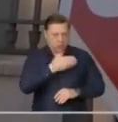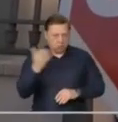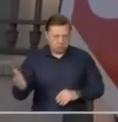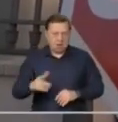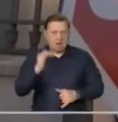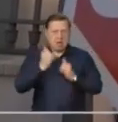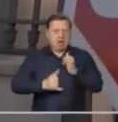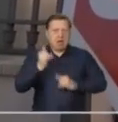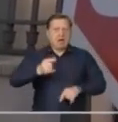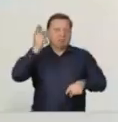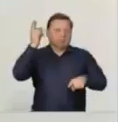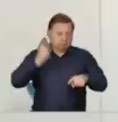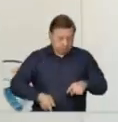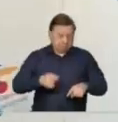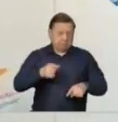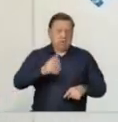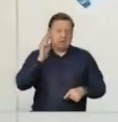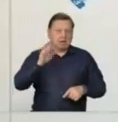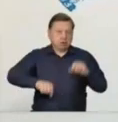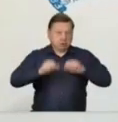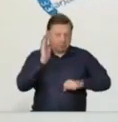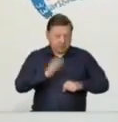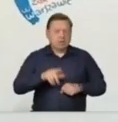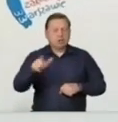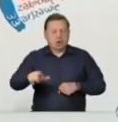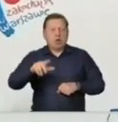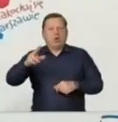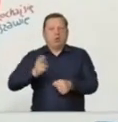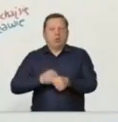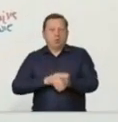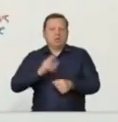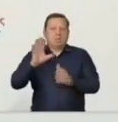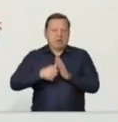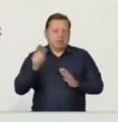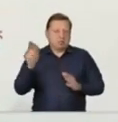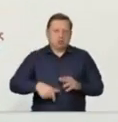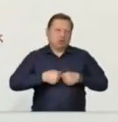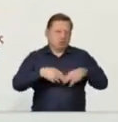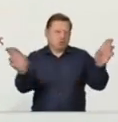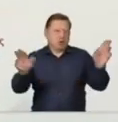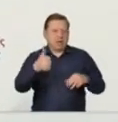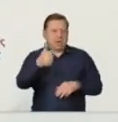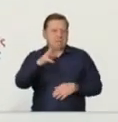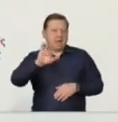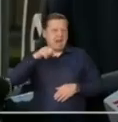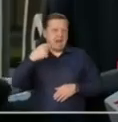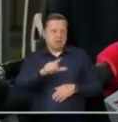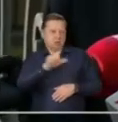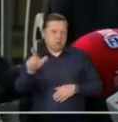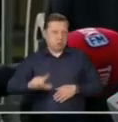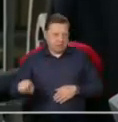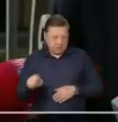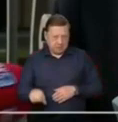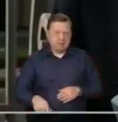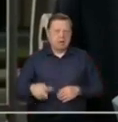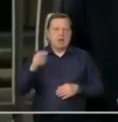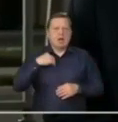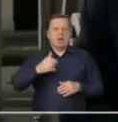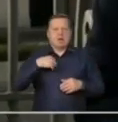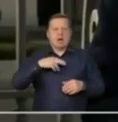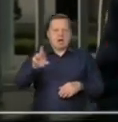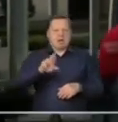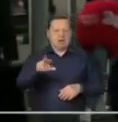potwierdzi Naczelny Sąd Administracyjny, stołeczny ratusz będzie musiał zwrócić mieszkańcom nawet miliard złotych nienależnie pobranych opłat. W sprawie uchwał śmieciowych radni